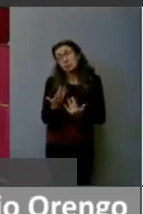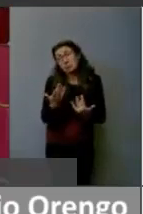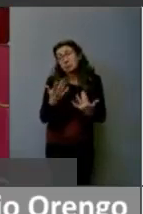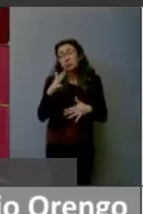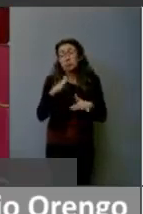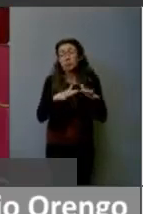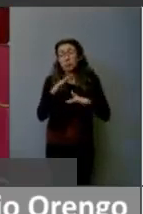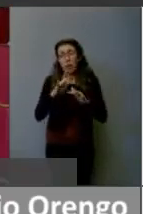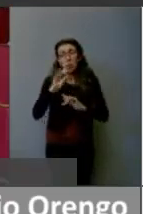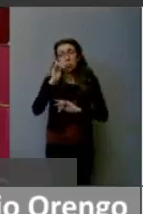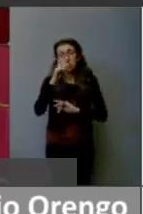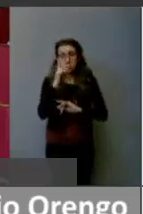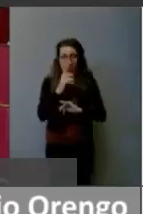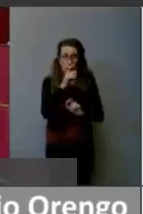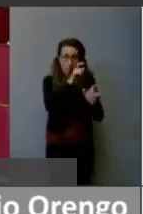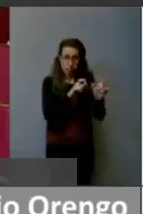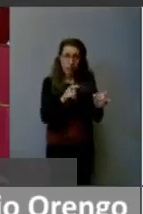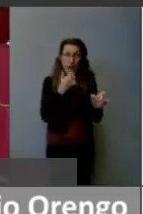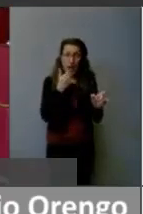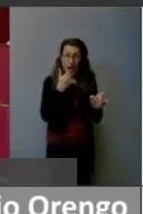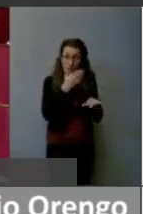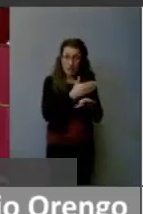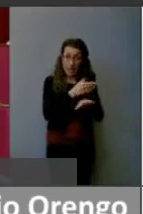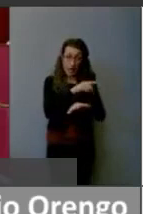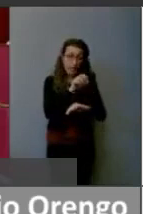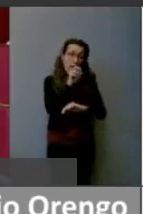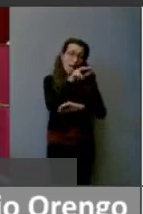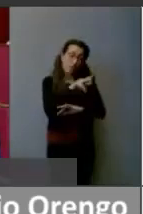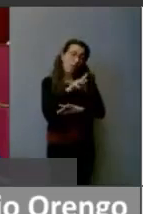consiglieri assenti che sarebbe bene partecipare al Consiglio. Grazie.